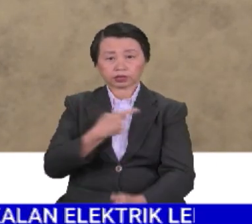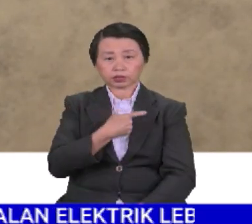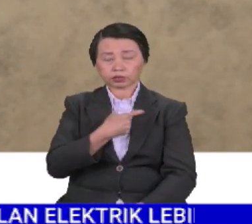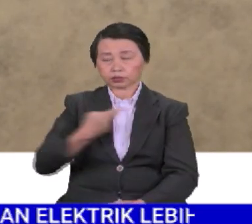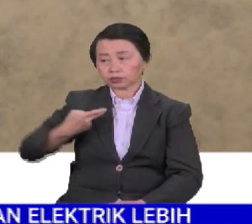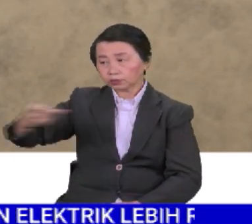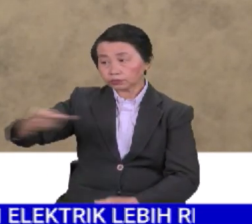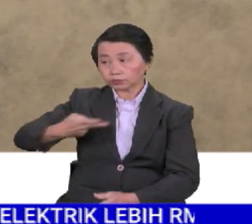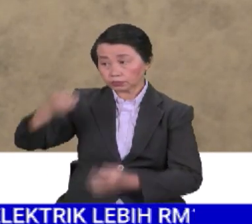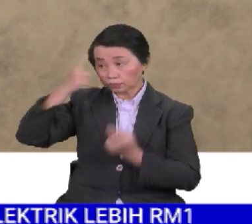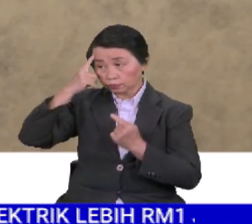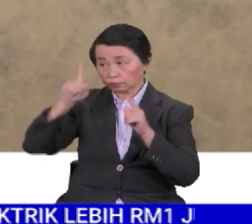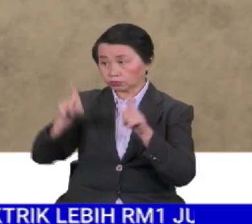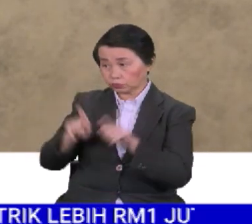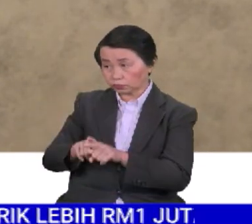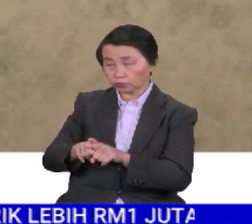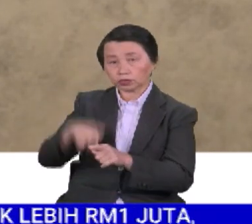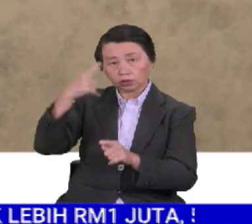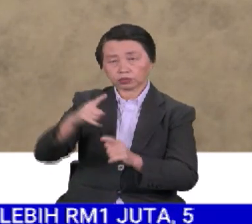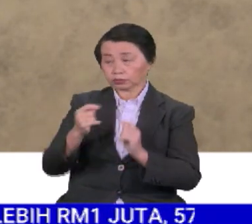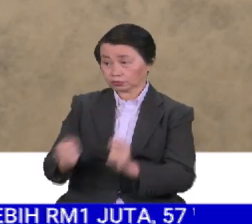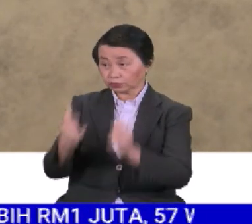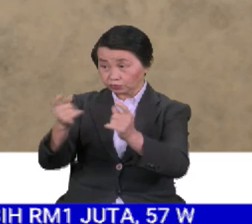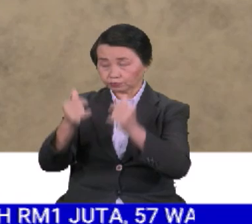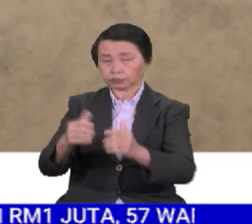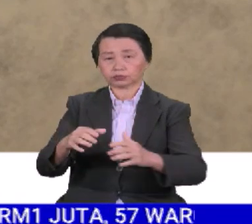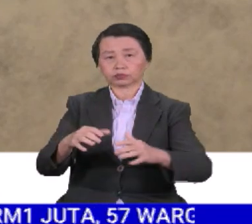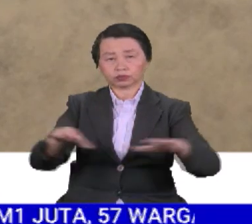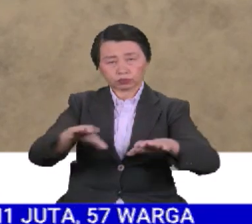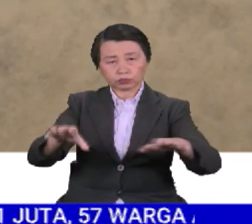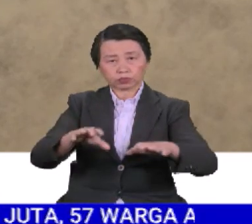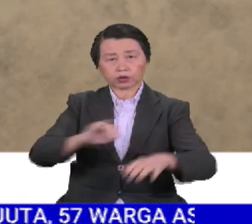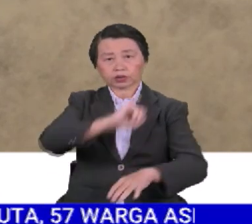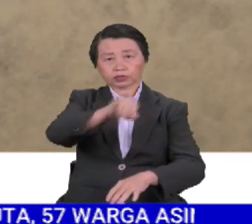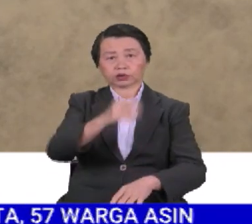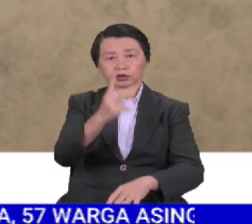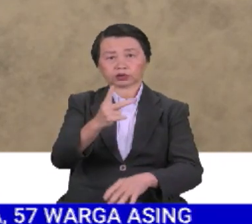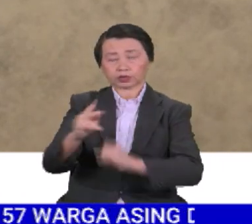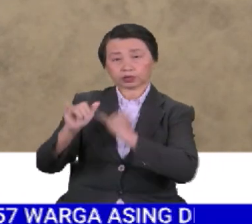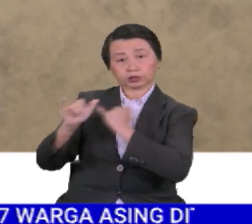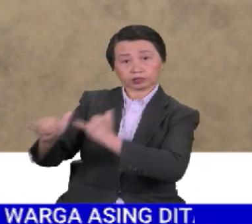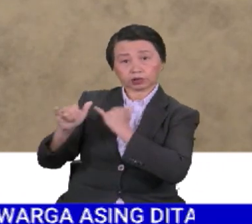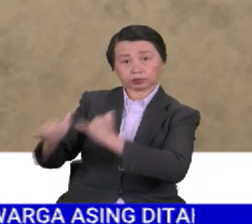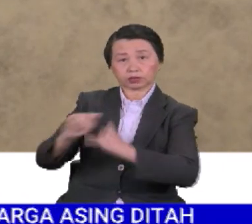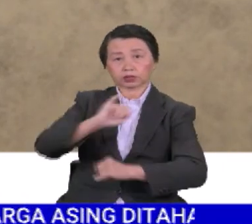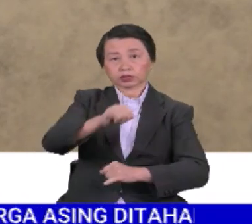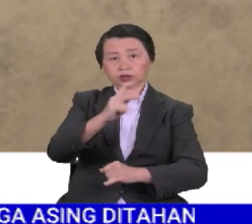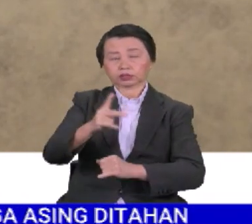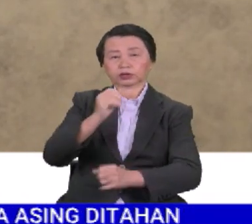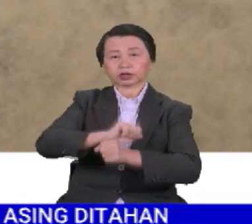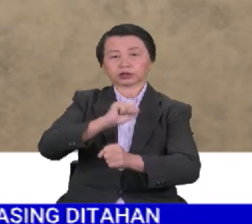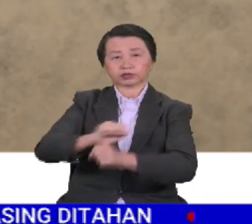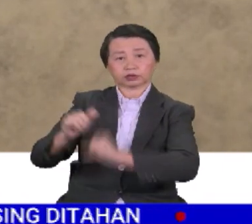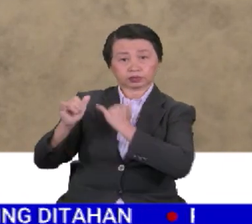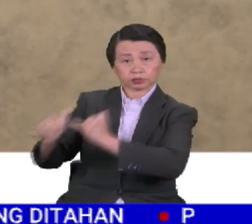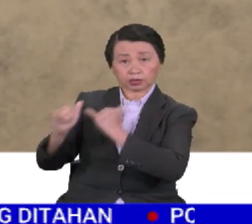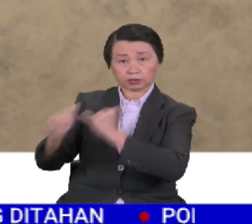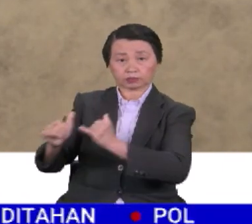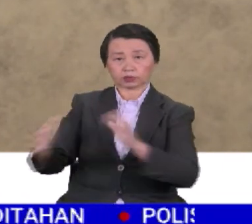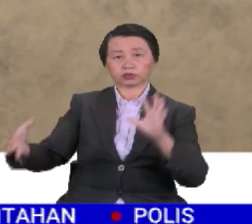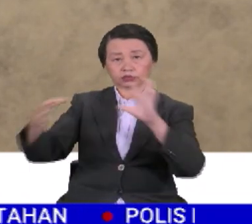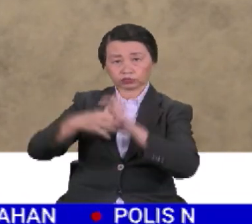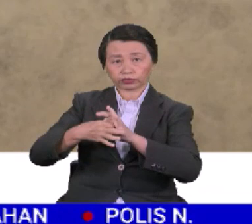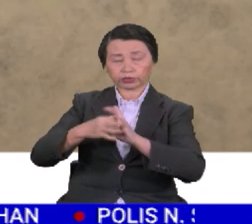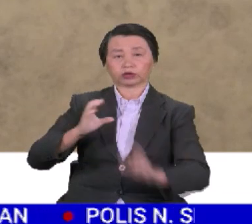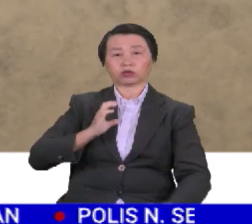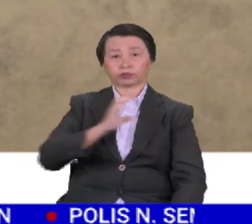kita berdua bersetuju untuk segera mewujudkan jawatankuasa bersama, jawatankuasa kerja joint